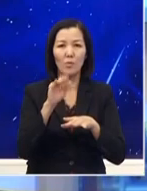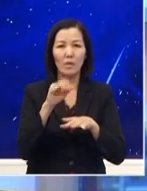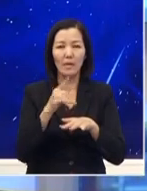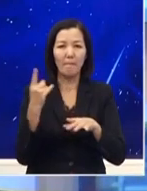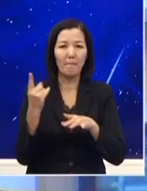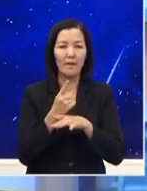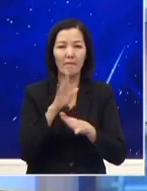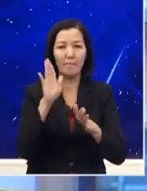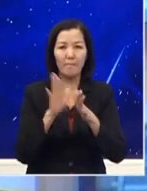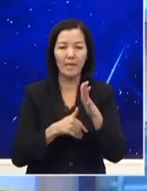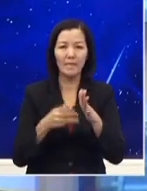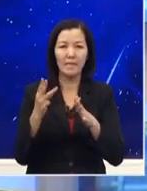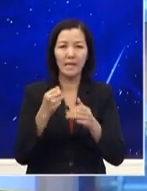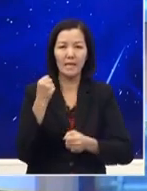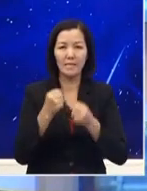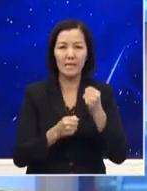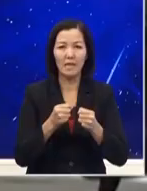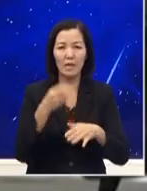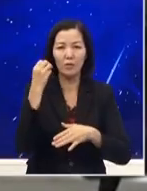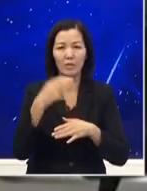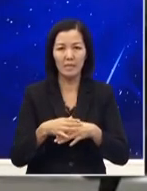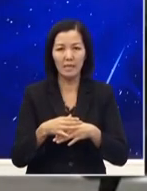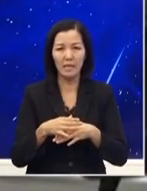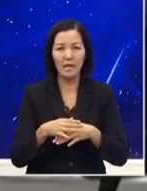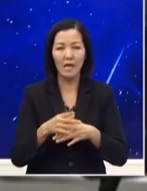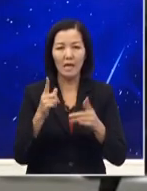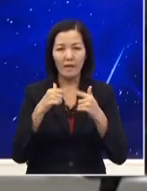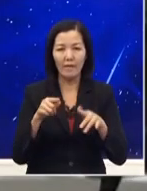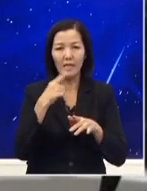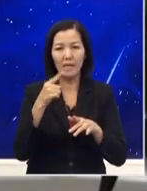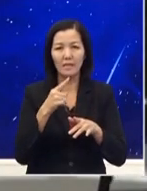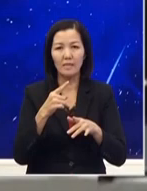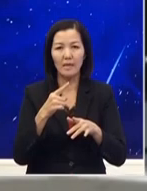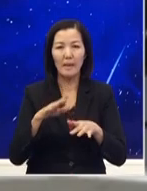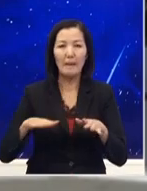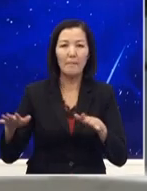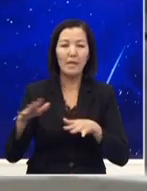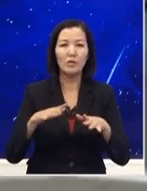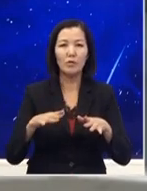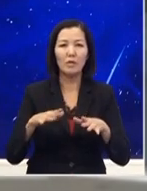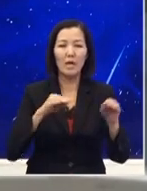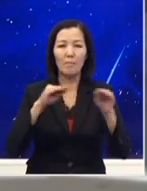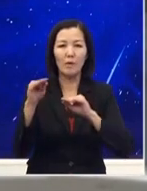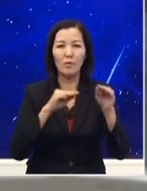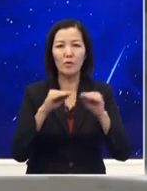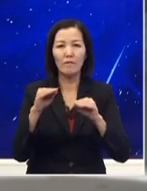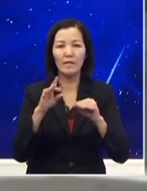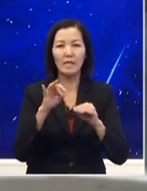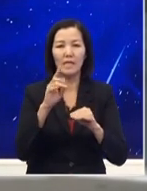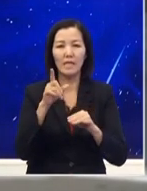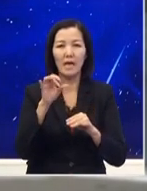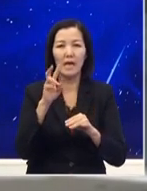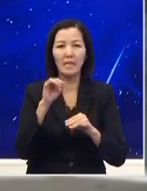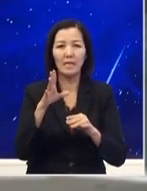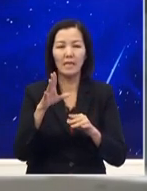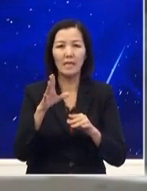дронов, которые проходят в центре мегаполиса, отметили организаторы. Взлетная площадка оборудована на набережной реки Ханган в